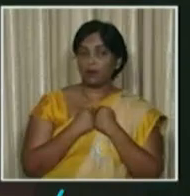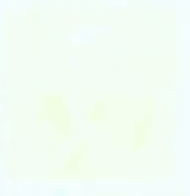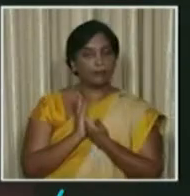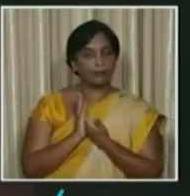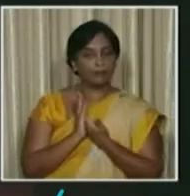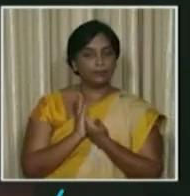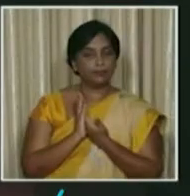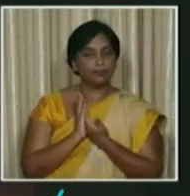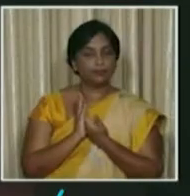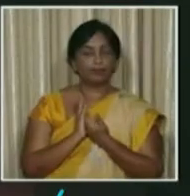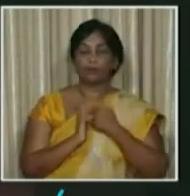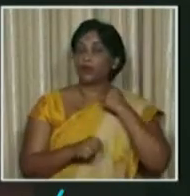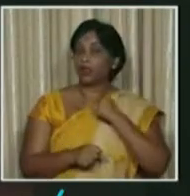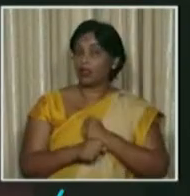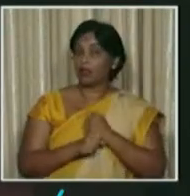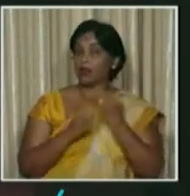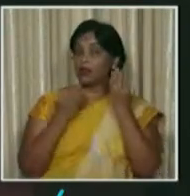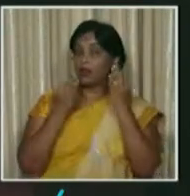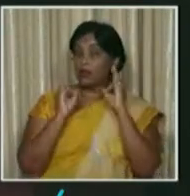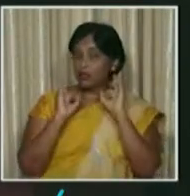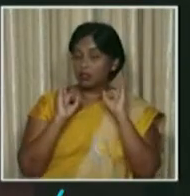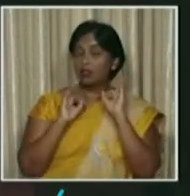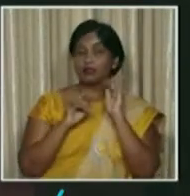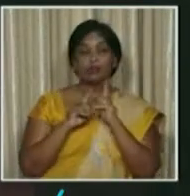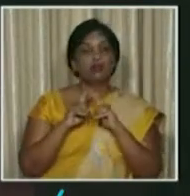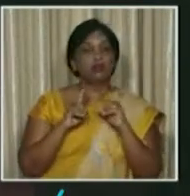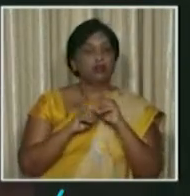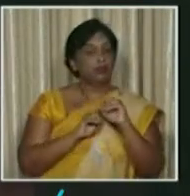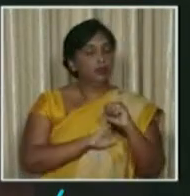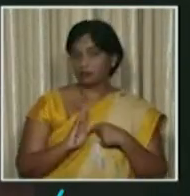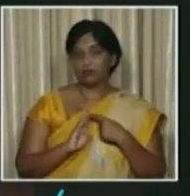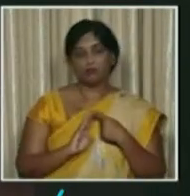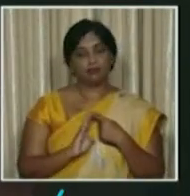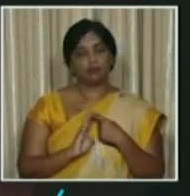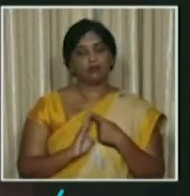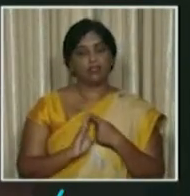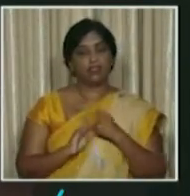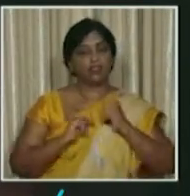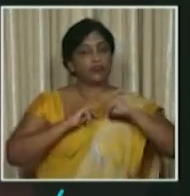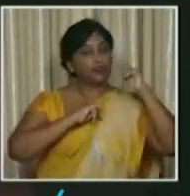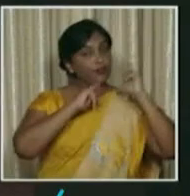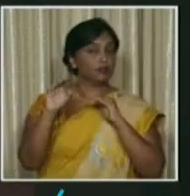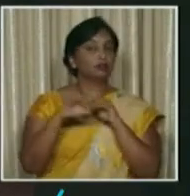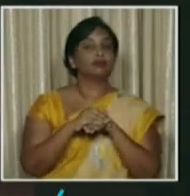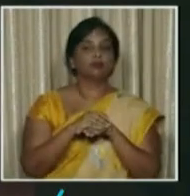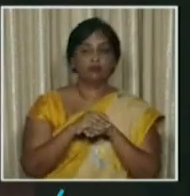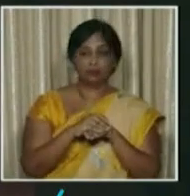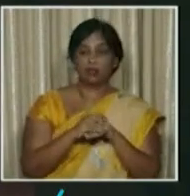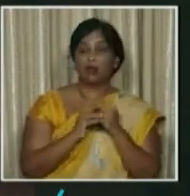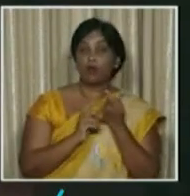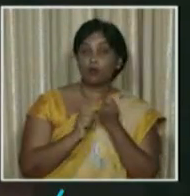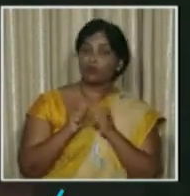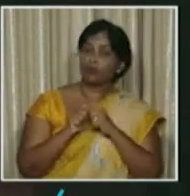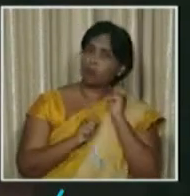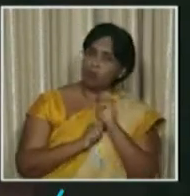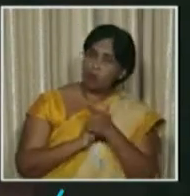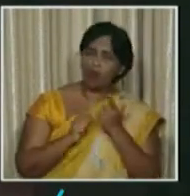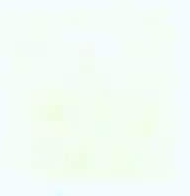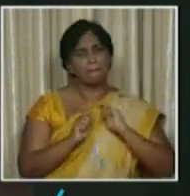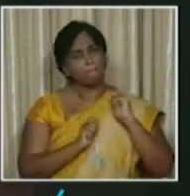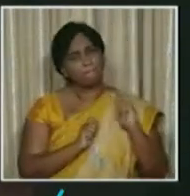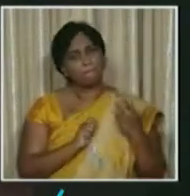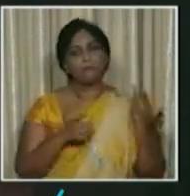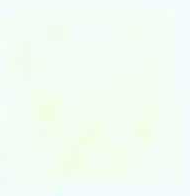ප්‍රතිපත්තිය රාජ්‍ය නිදහස් නිවහල් අධ්‍යාපනයේ ශක්තිමත් කිරීම. විශ්වවිද්‍යාල වරම මුදල් ගෙවා හෝ මුදල්